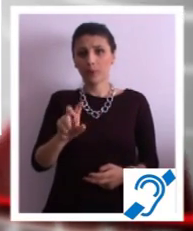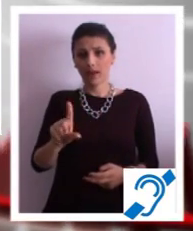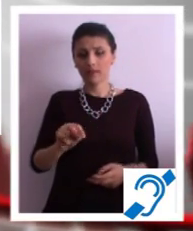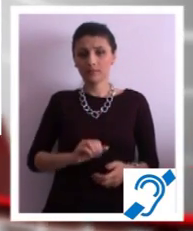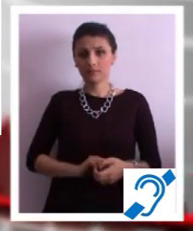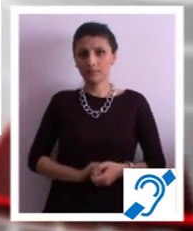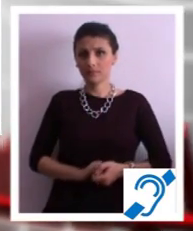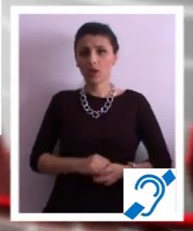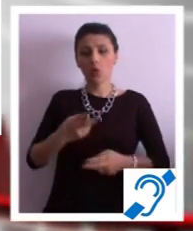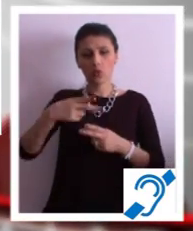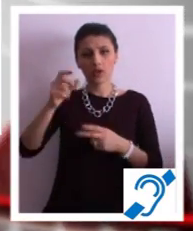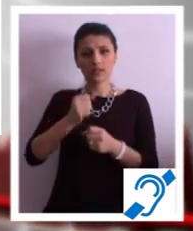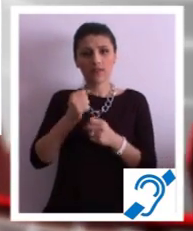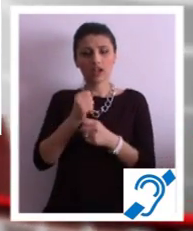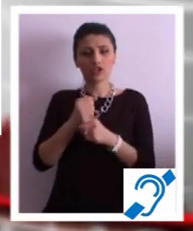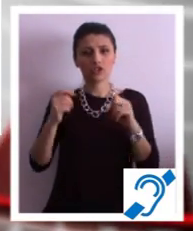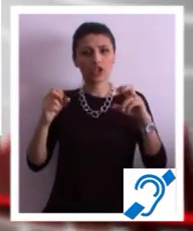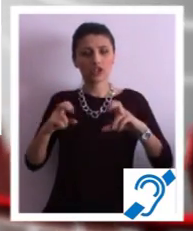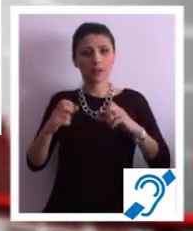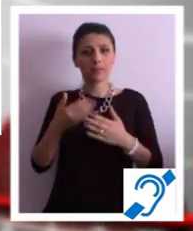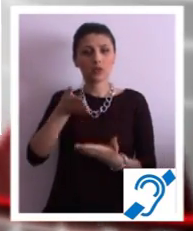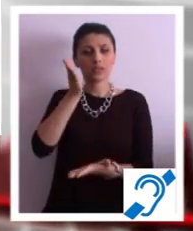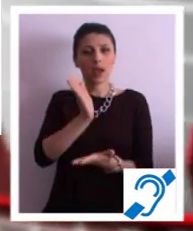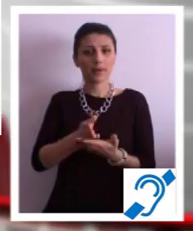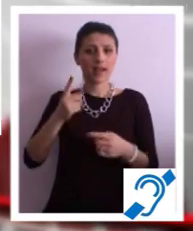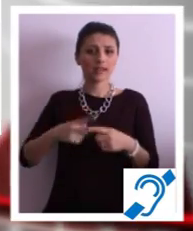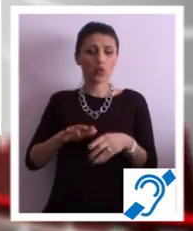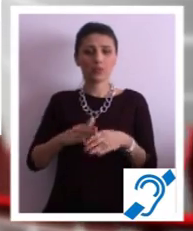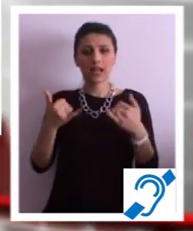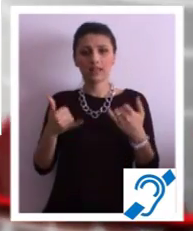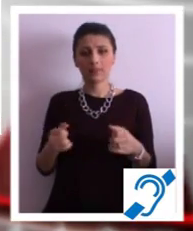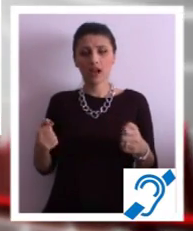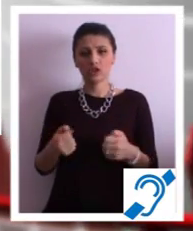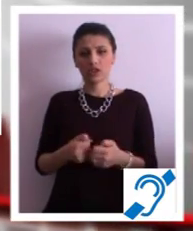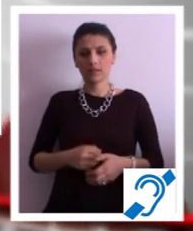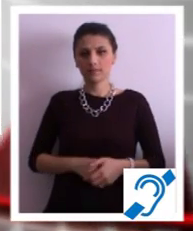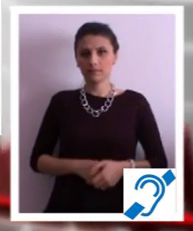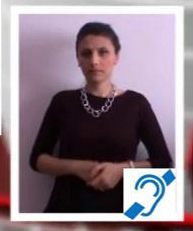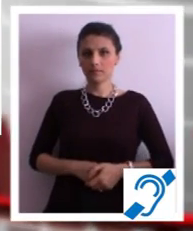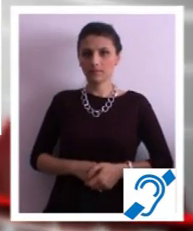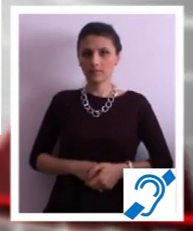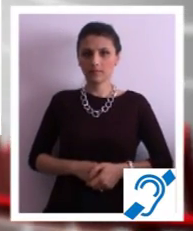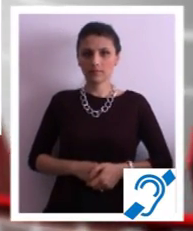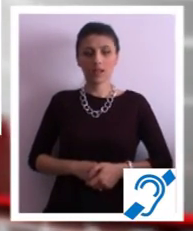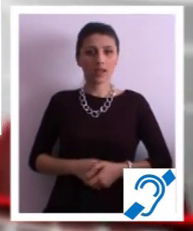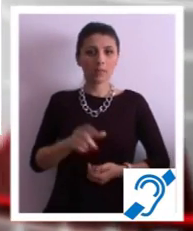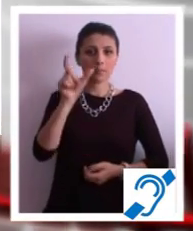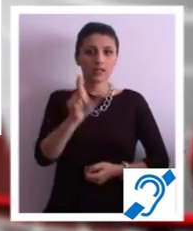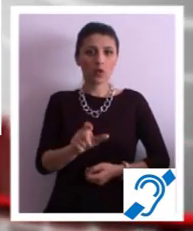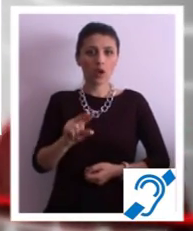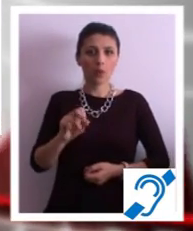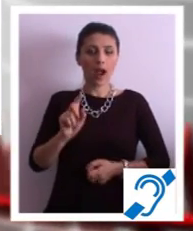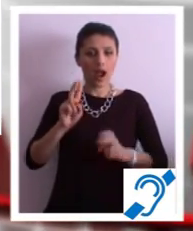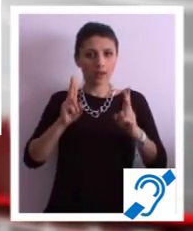marca Opel. În continuare se fac cercetări pentru stabilirea cu exactitate a producerii evenimentului rutier. Pasagera din Opel a